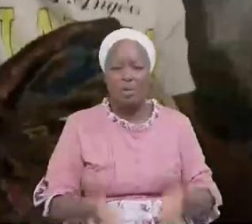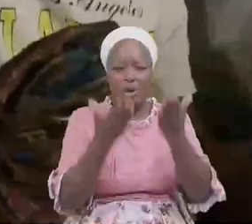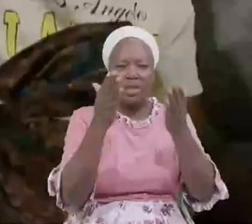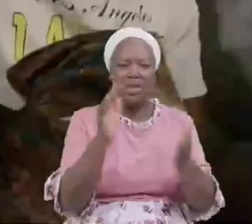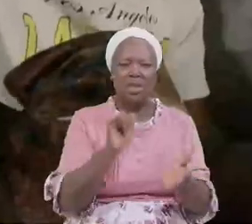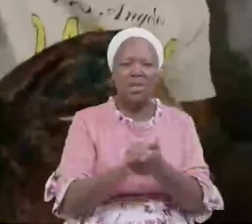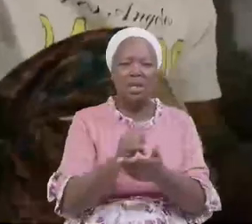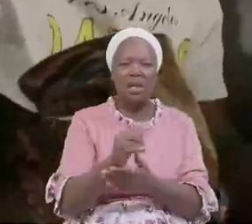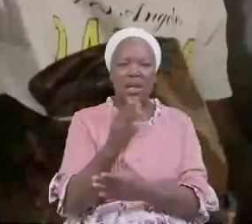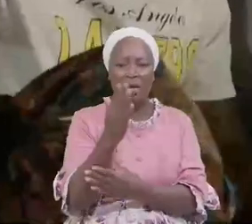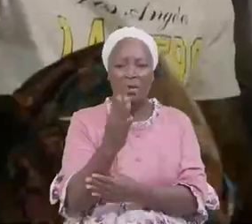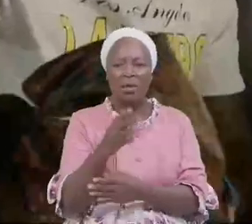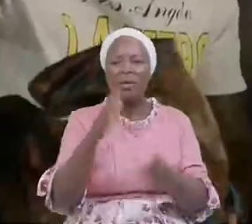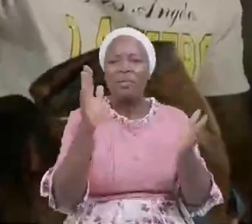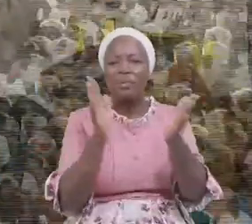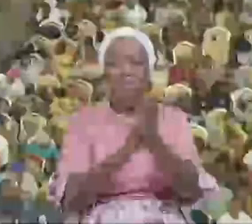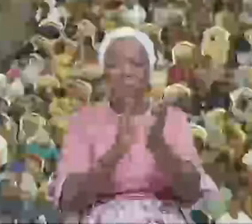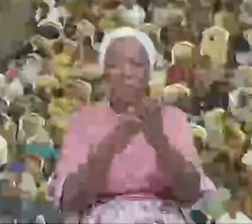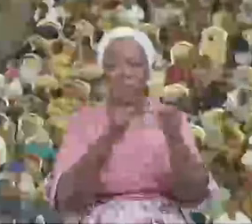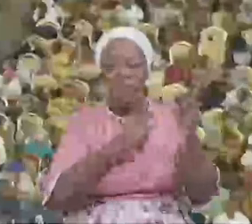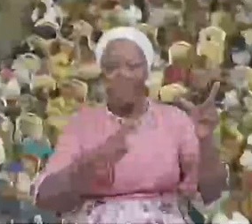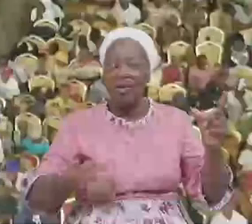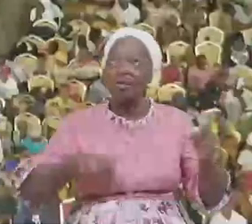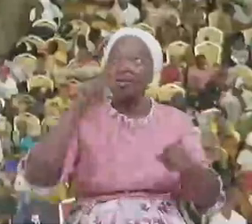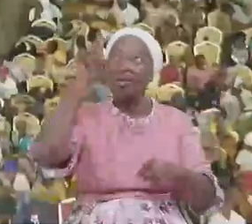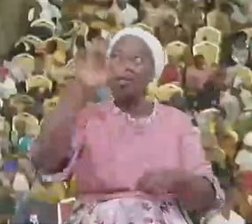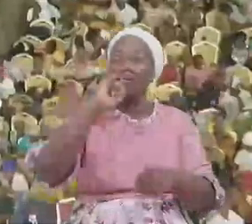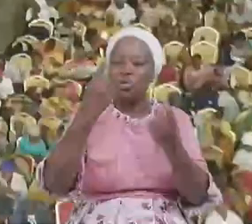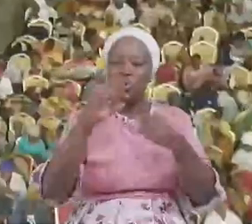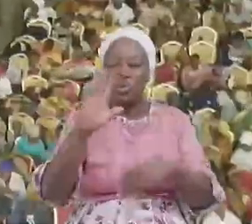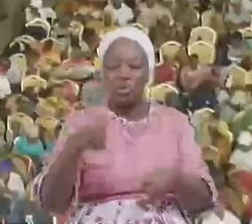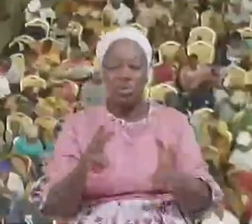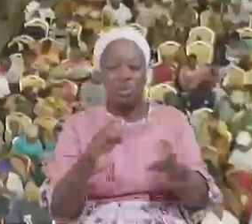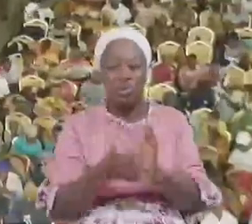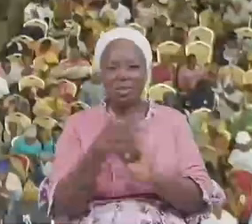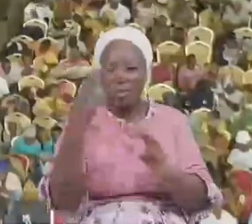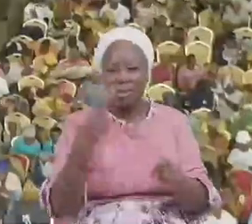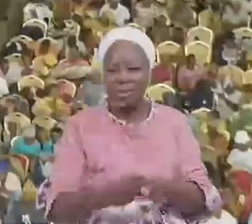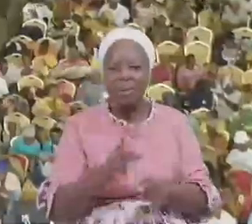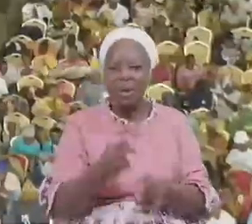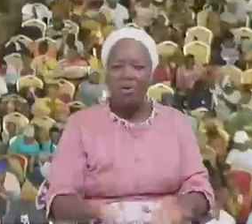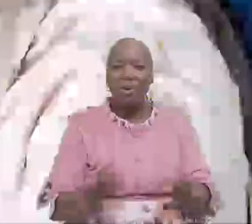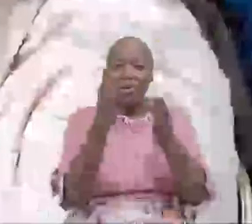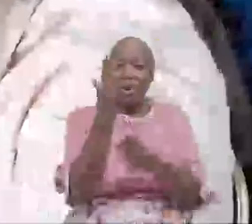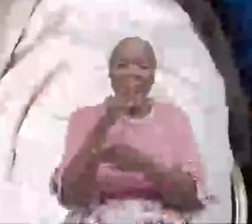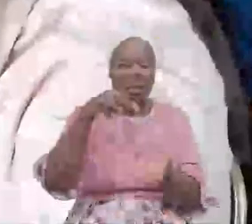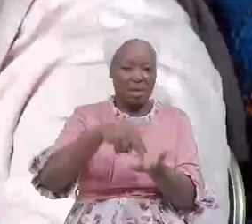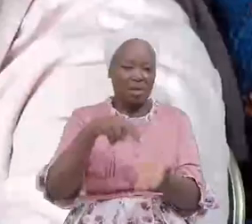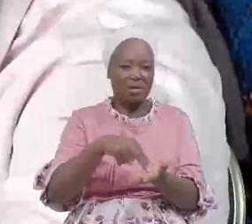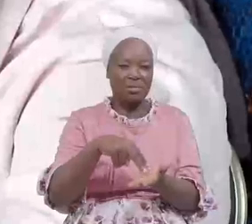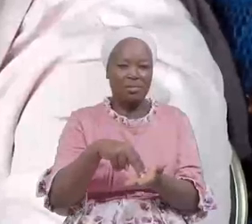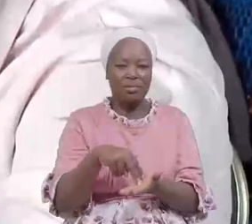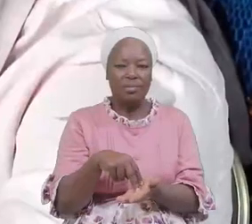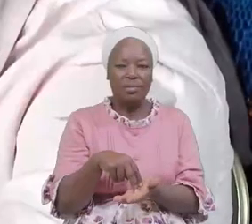Gloire à Dieu. Et ça vient pour toi. Alors comme tu lèves ta main, tu te mets debout n'importe où tu